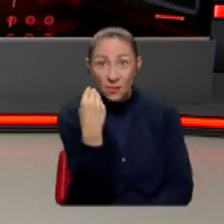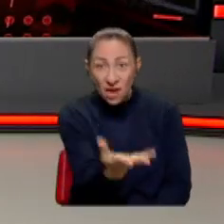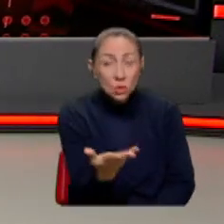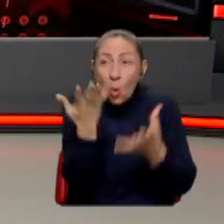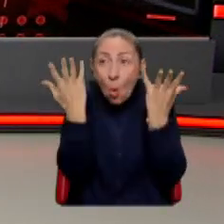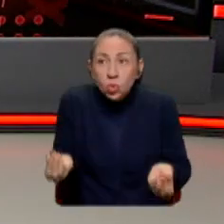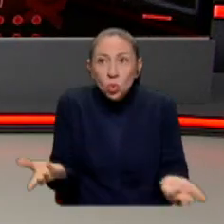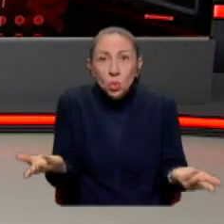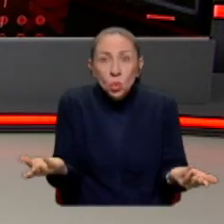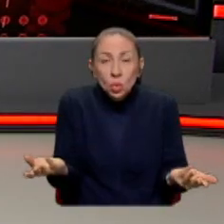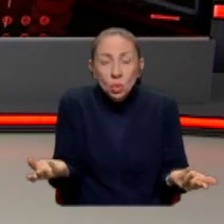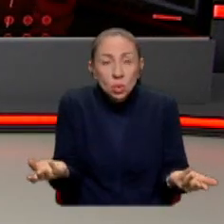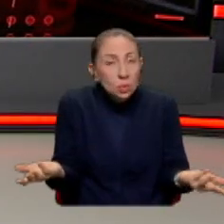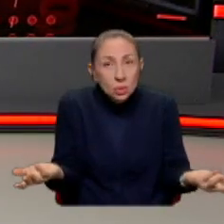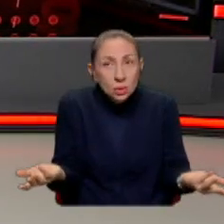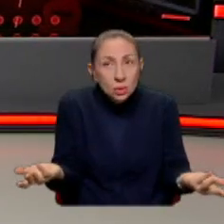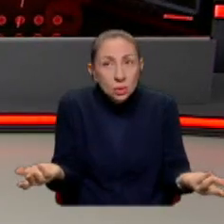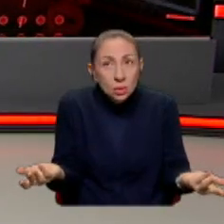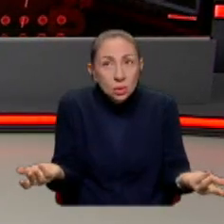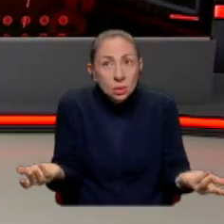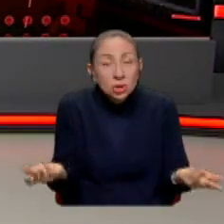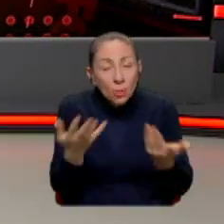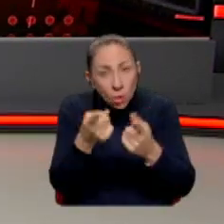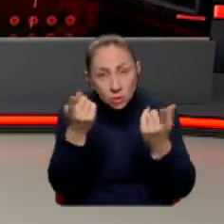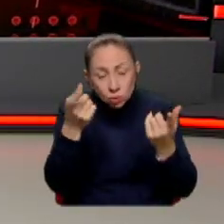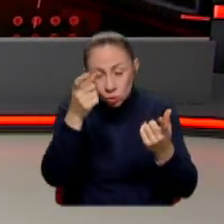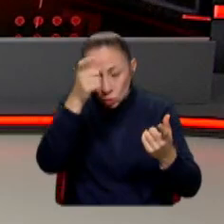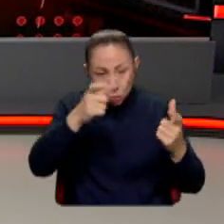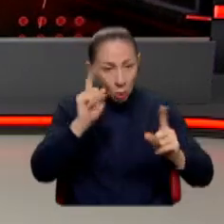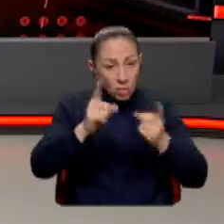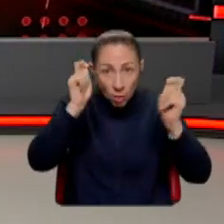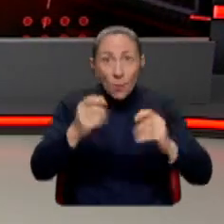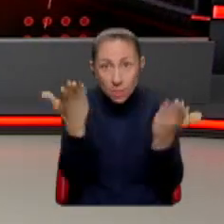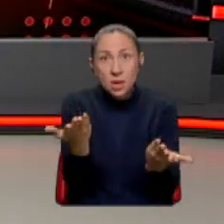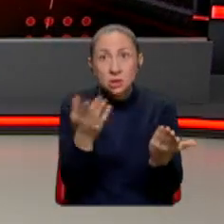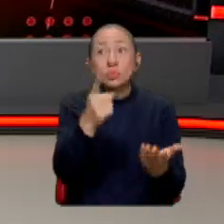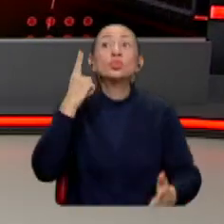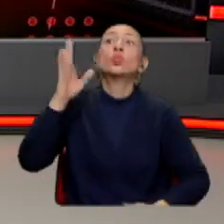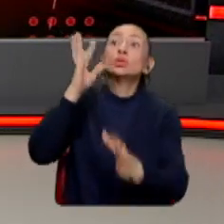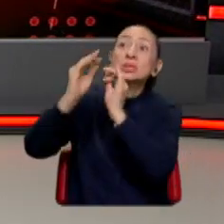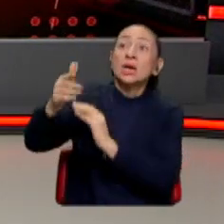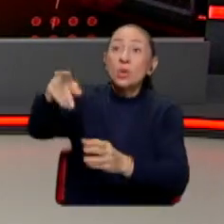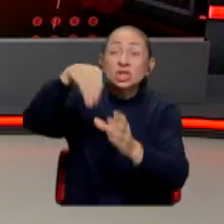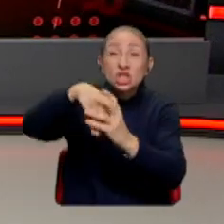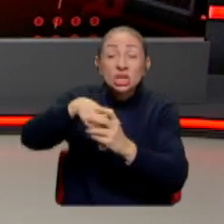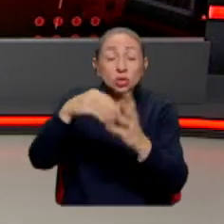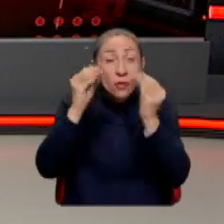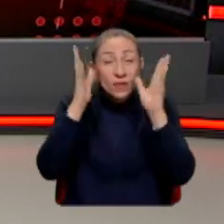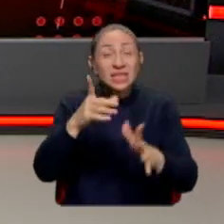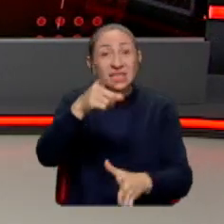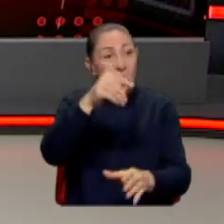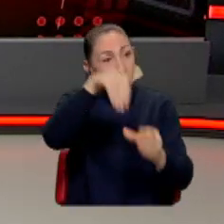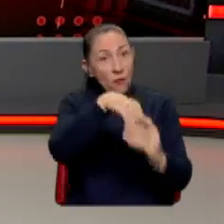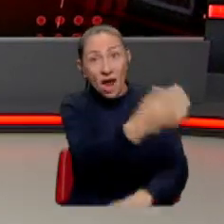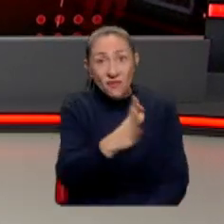Ne oldu ya böyle ülke yönetilir mi Siz bu insanları duymuyor musunuz onların arasında pek çok sizin